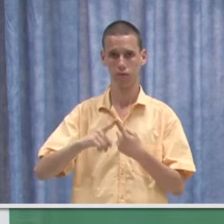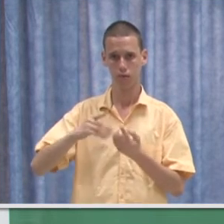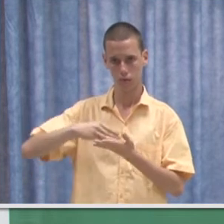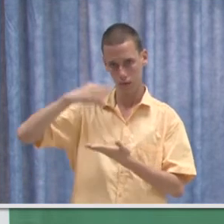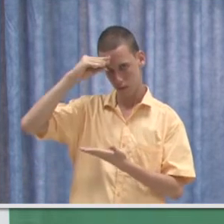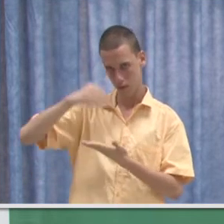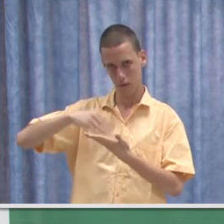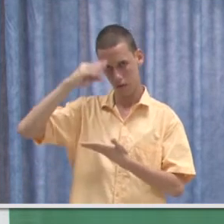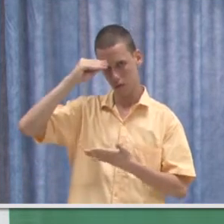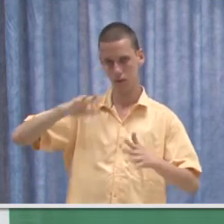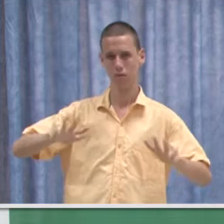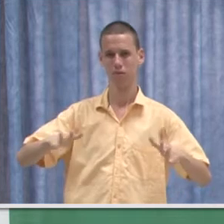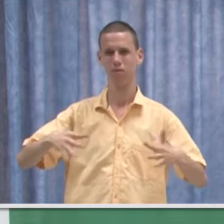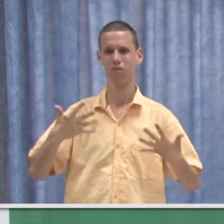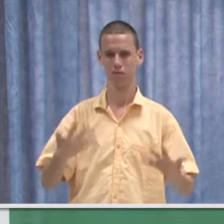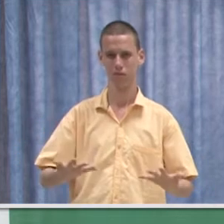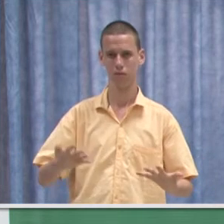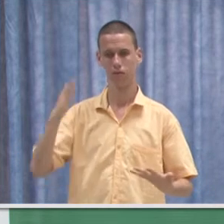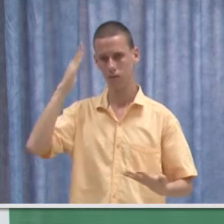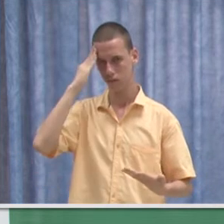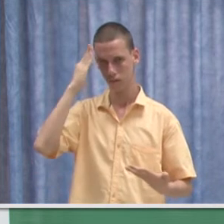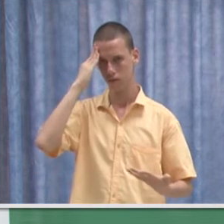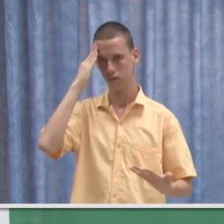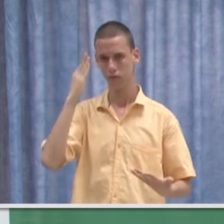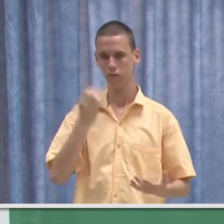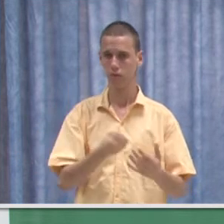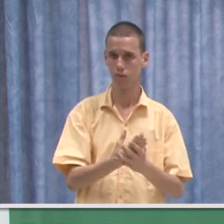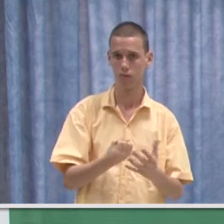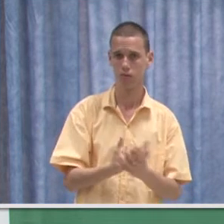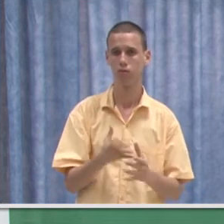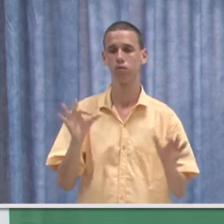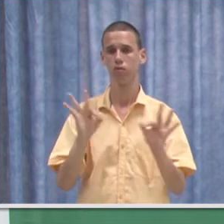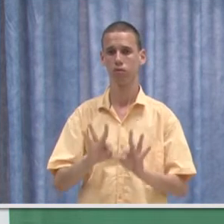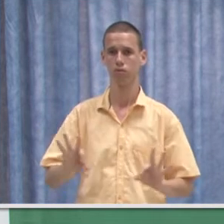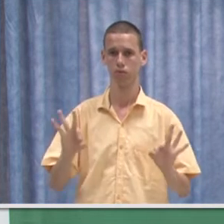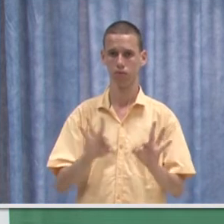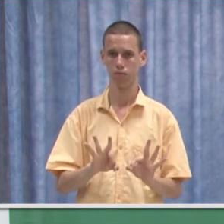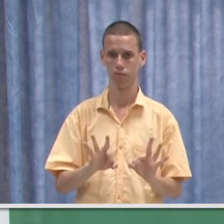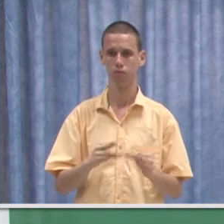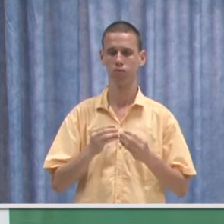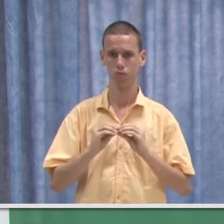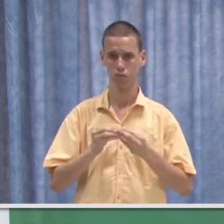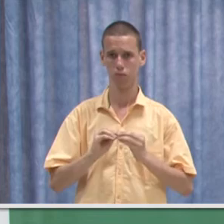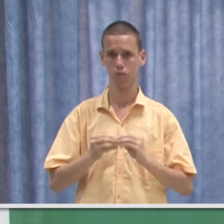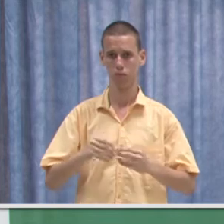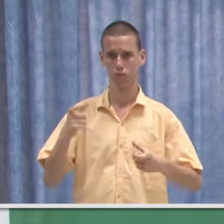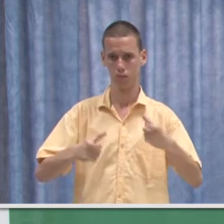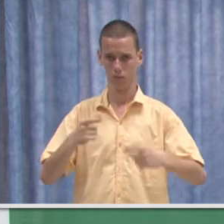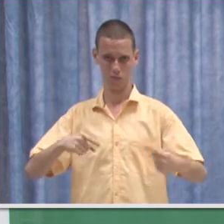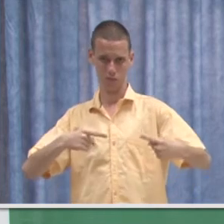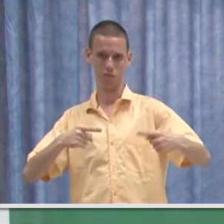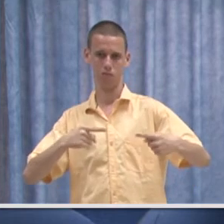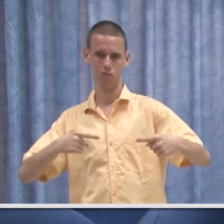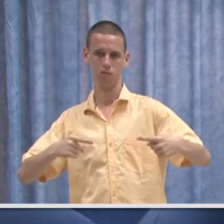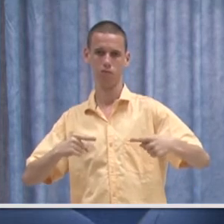confié, ils ont été à cause, ils ne servent assez le temps pour passer à l'information avec mon public. Pour le moment, là, ça va mettre